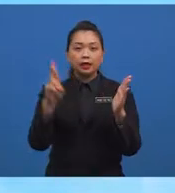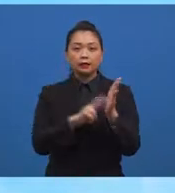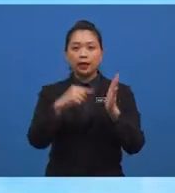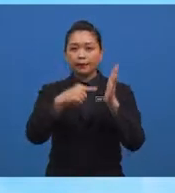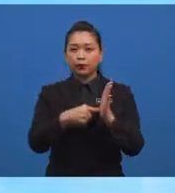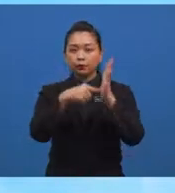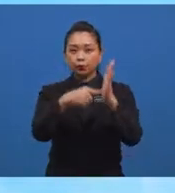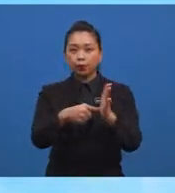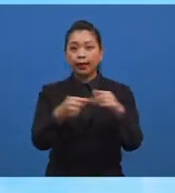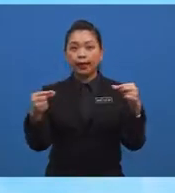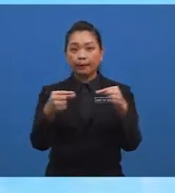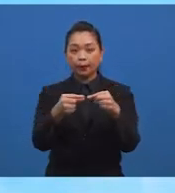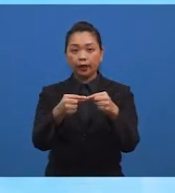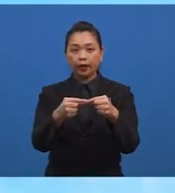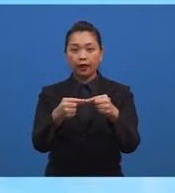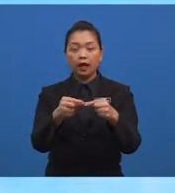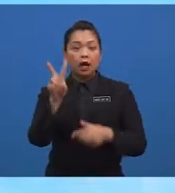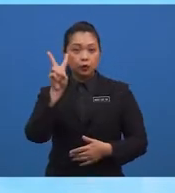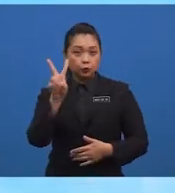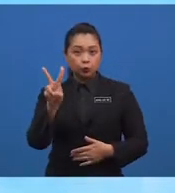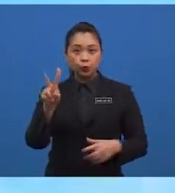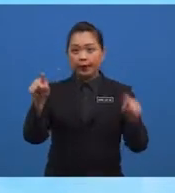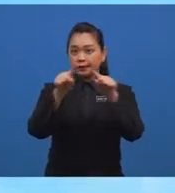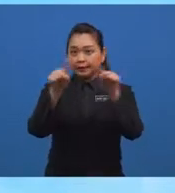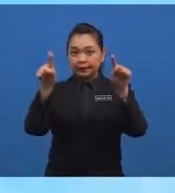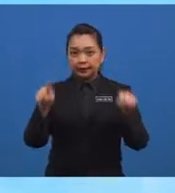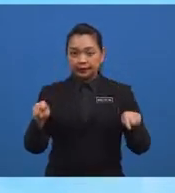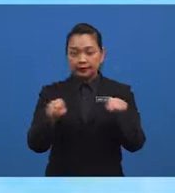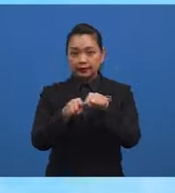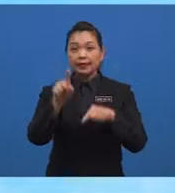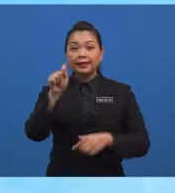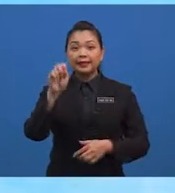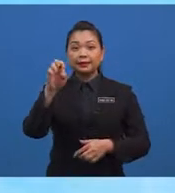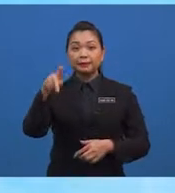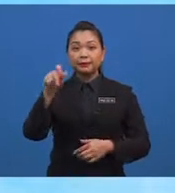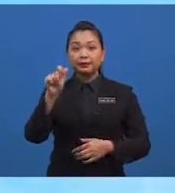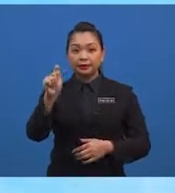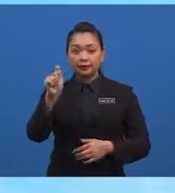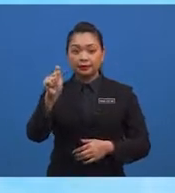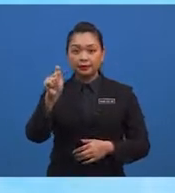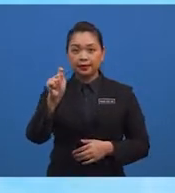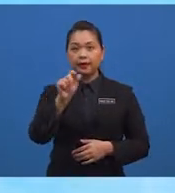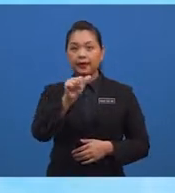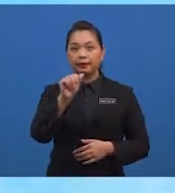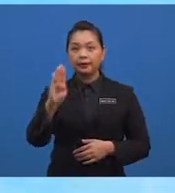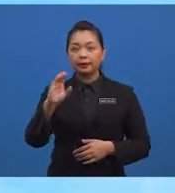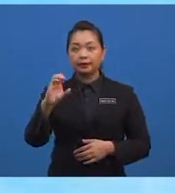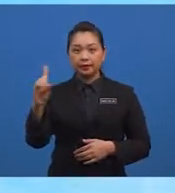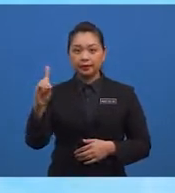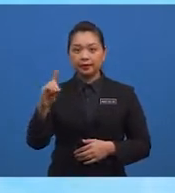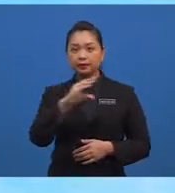Rajah menunjukkan gabungan dua buah segi empat tepat iaitu rajah